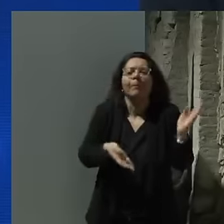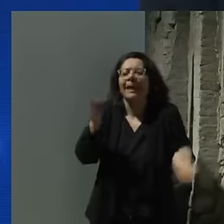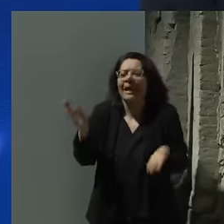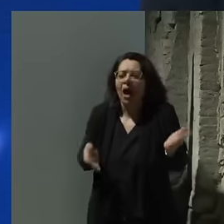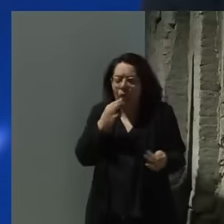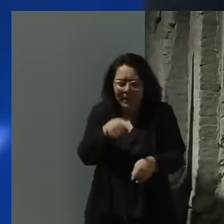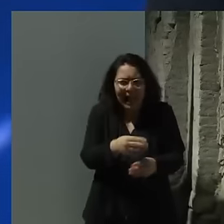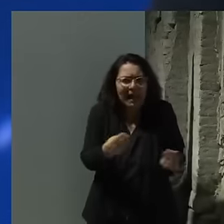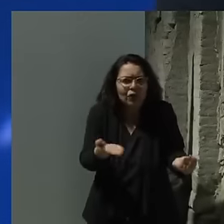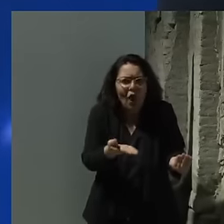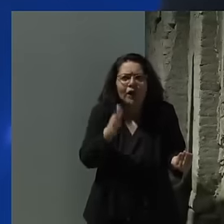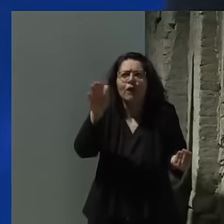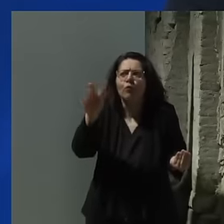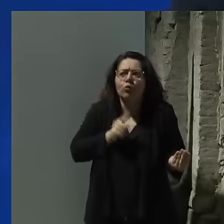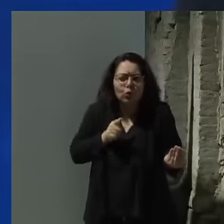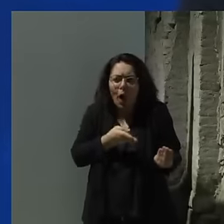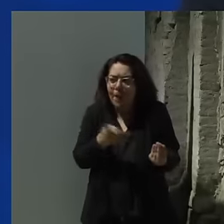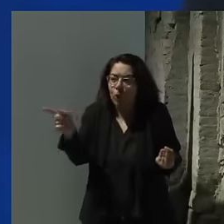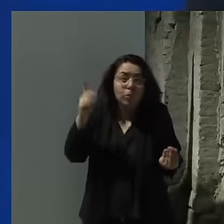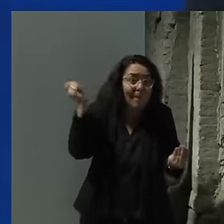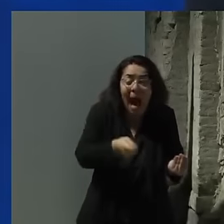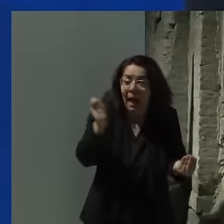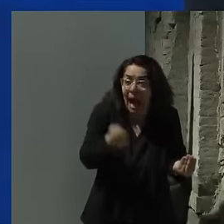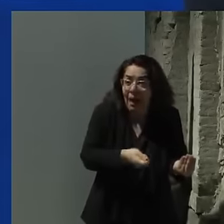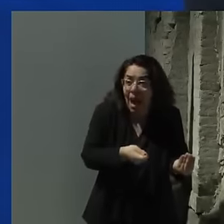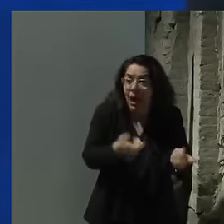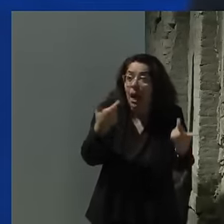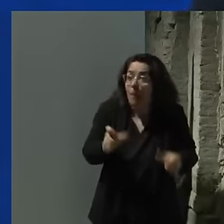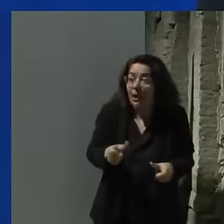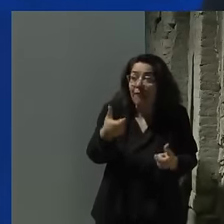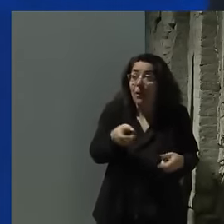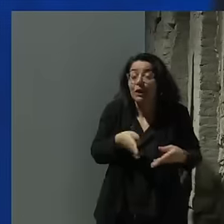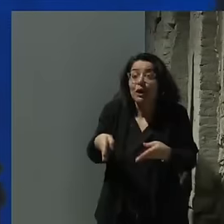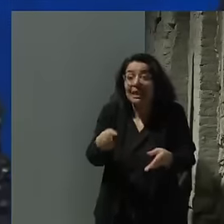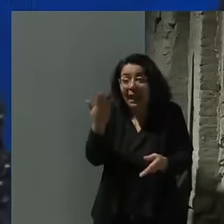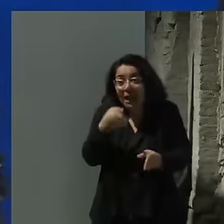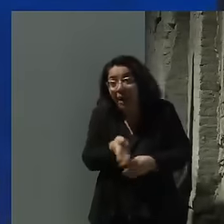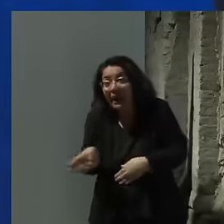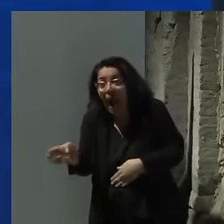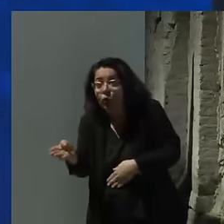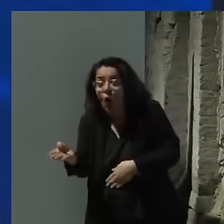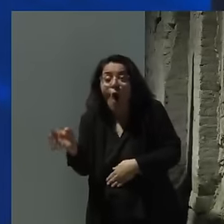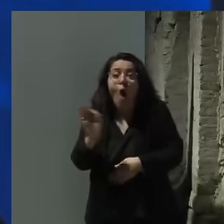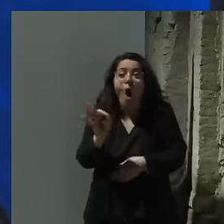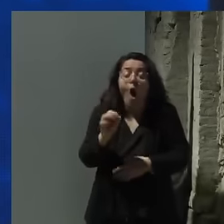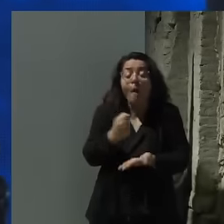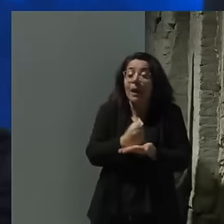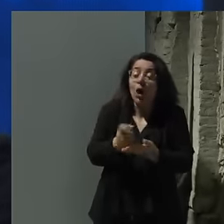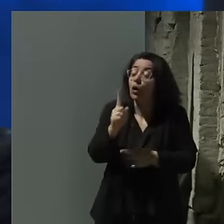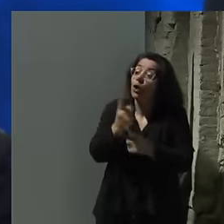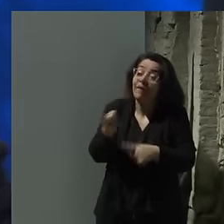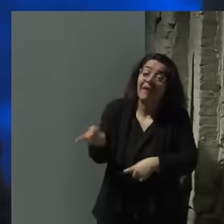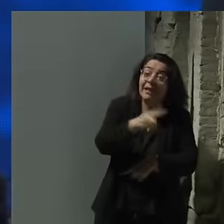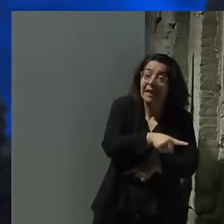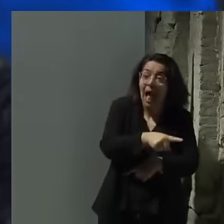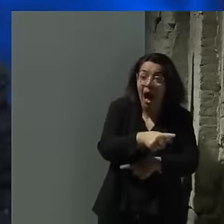futuro, i giovani, che forse perché hanno sbagliato strada, forse perché non deve essere quello il percorso della